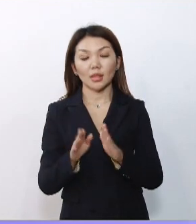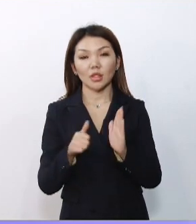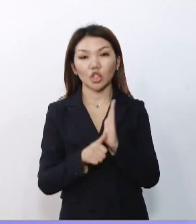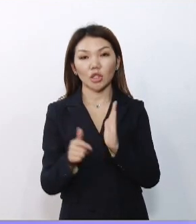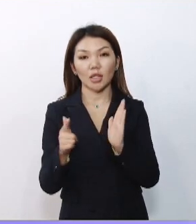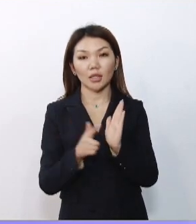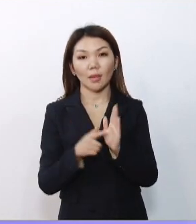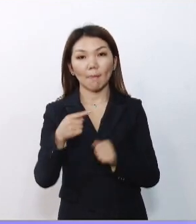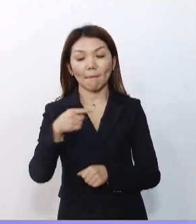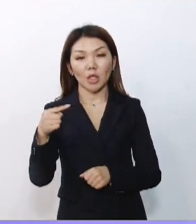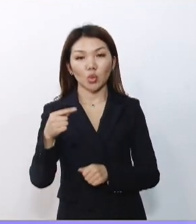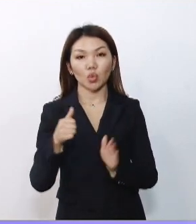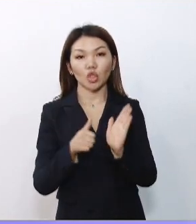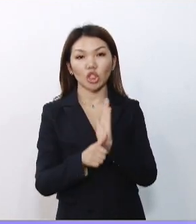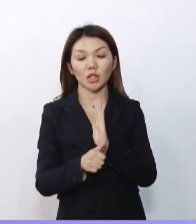67 минус